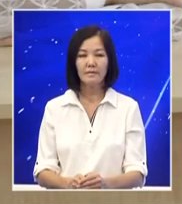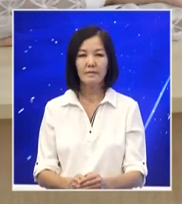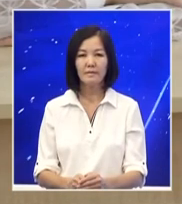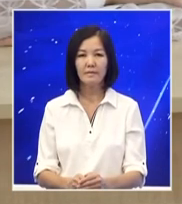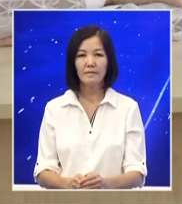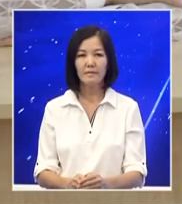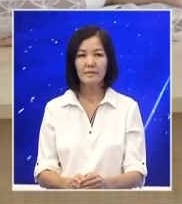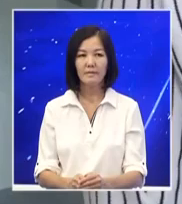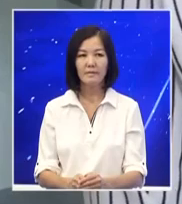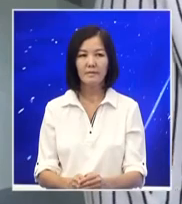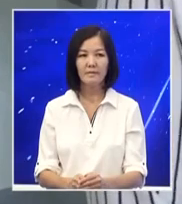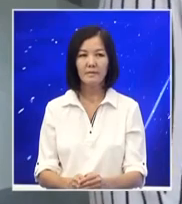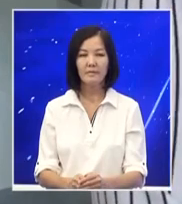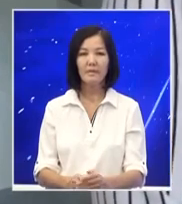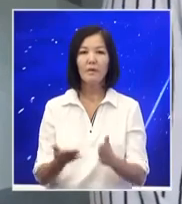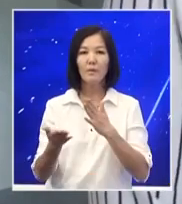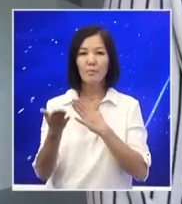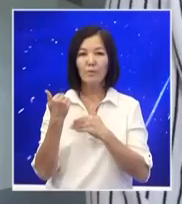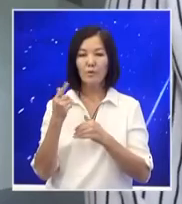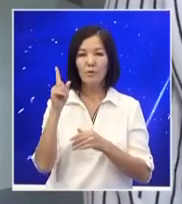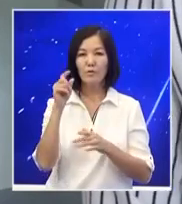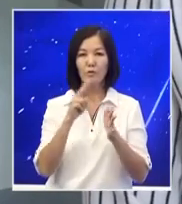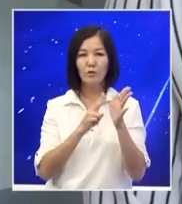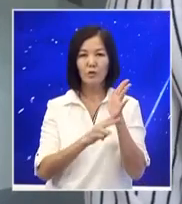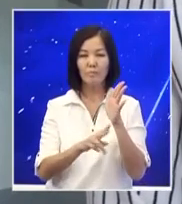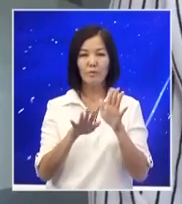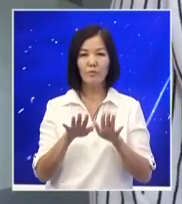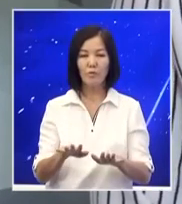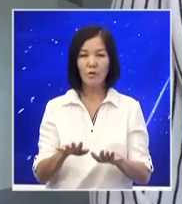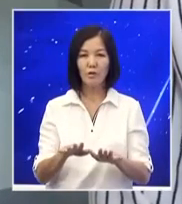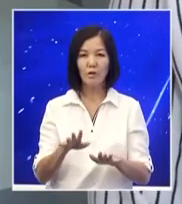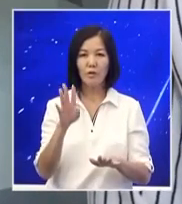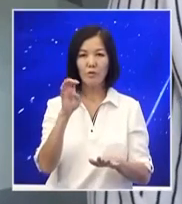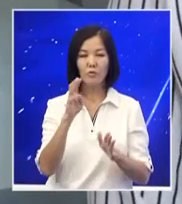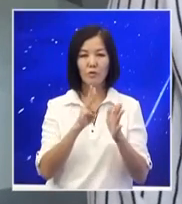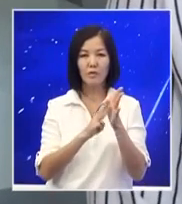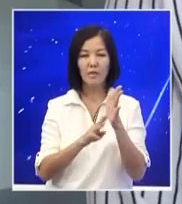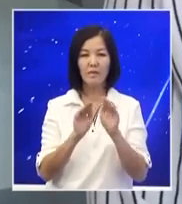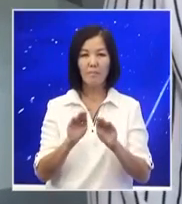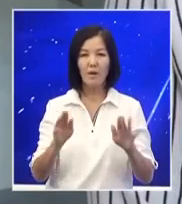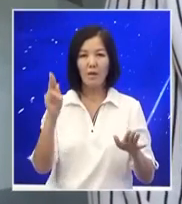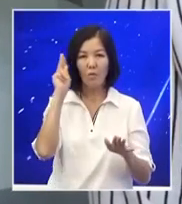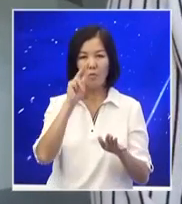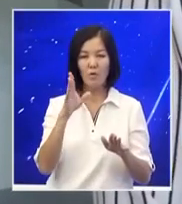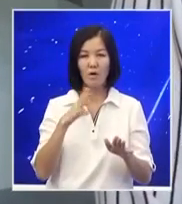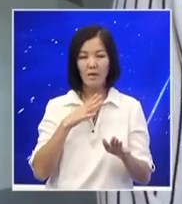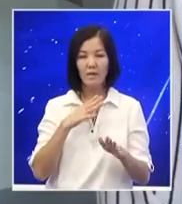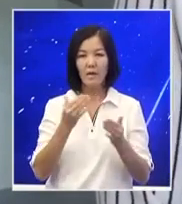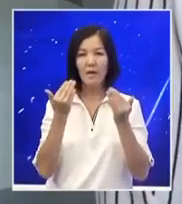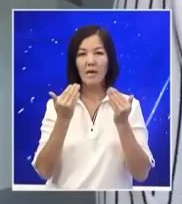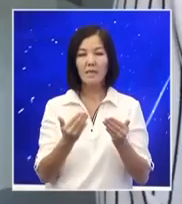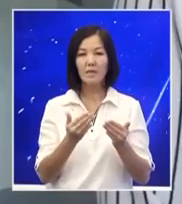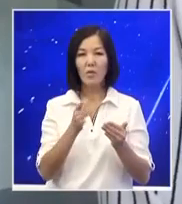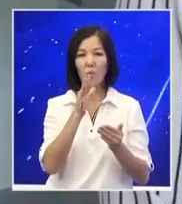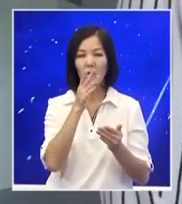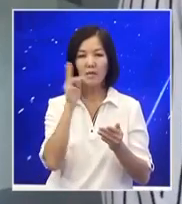оқу жұмын менінде. Бұрынғы уақытта 170 орындық мектепте 480-ден астан бала оқитын. Қазіргі уақытта